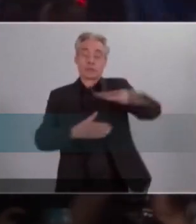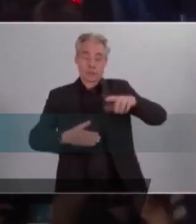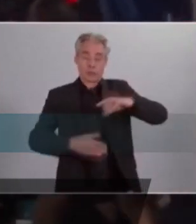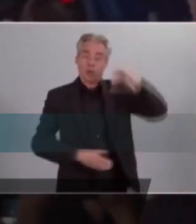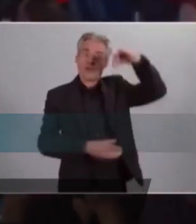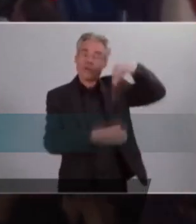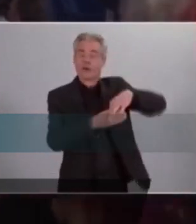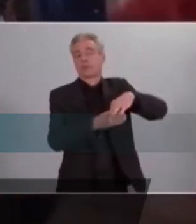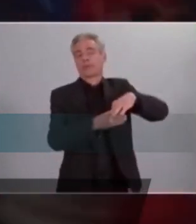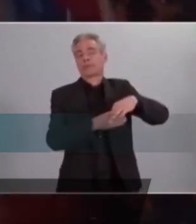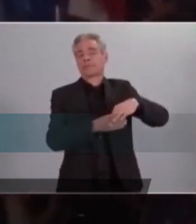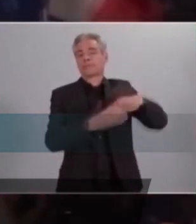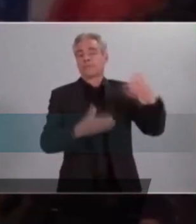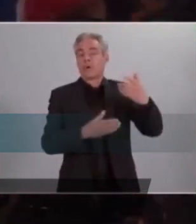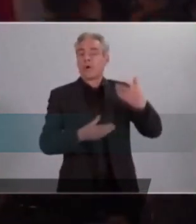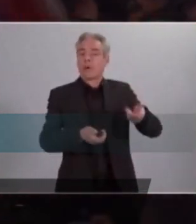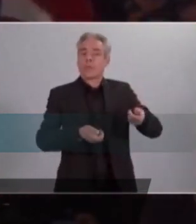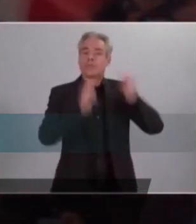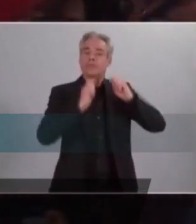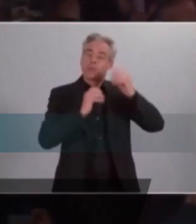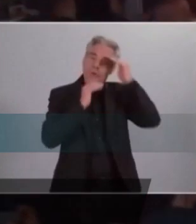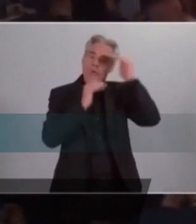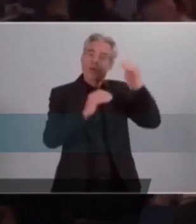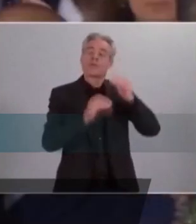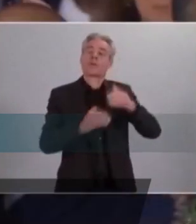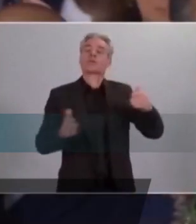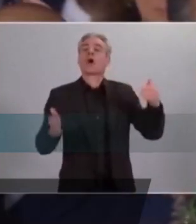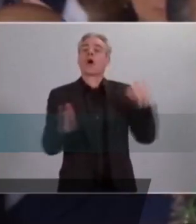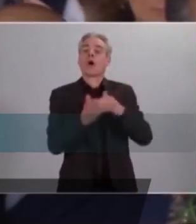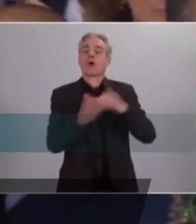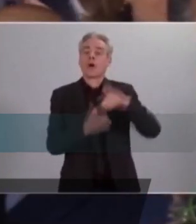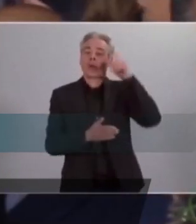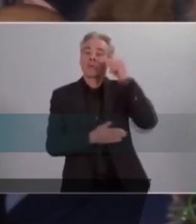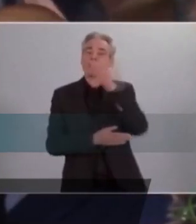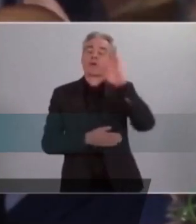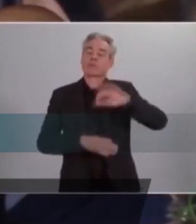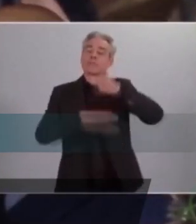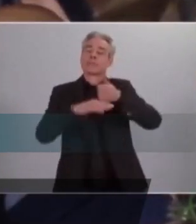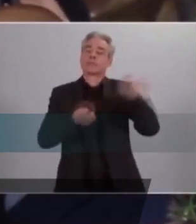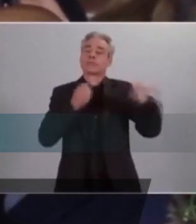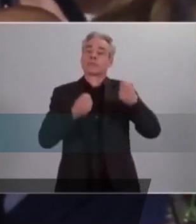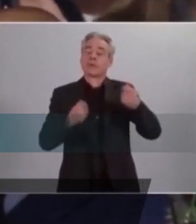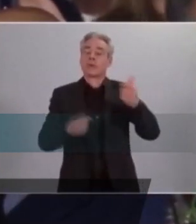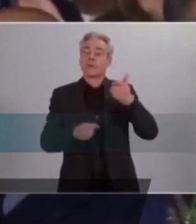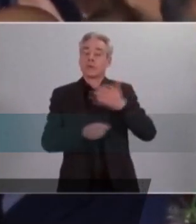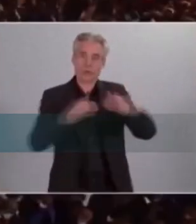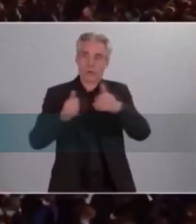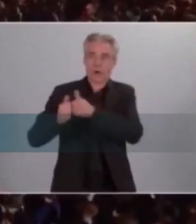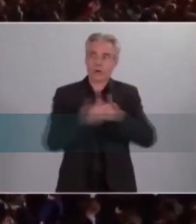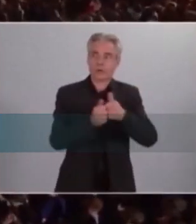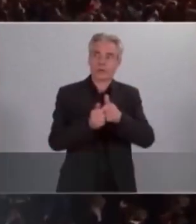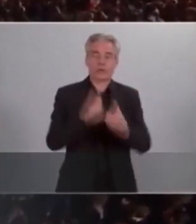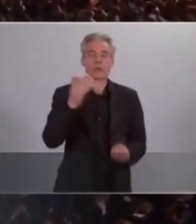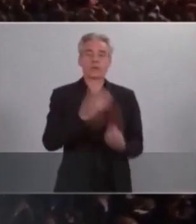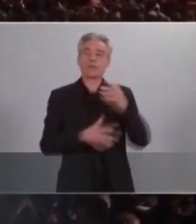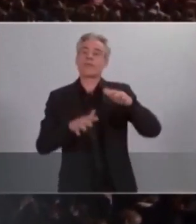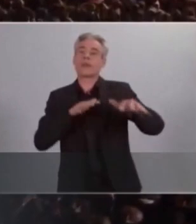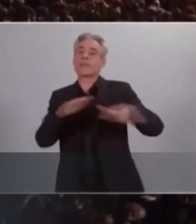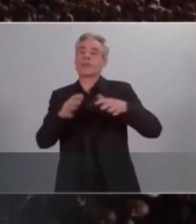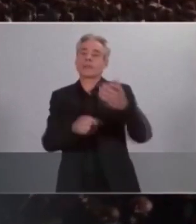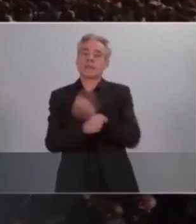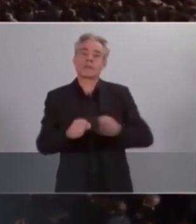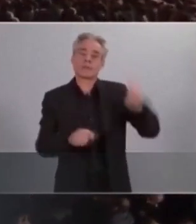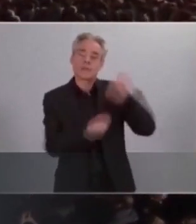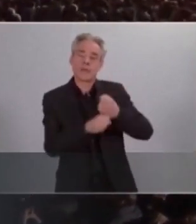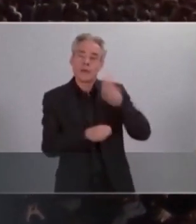nous a fait le choix.de me faire confiance pour présider notre République durant les 5 années à venir. 马克宏以绝对领先的